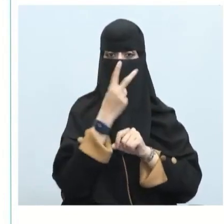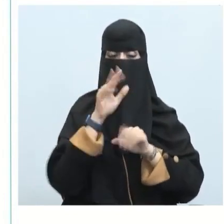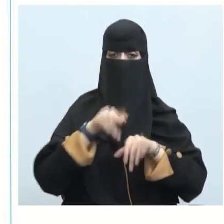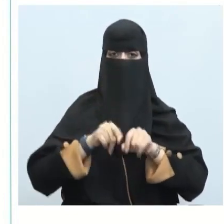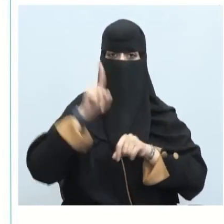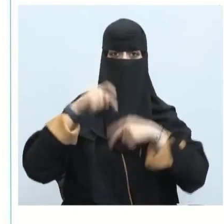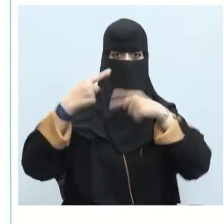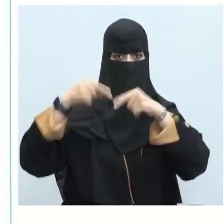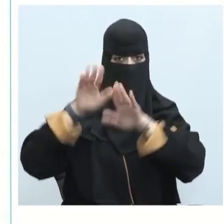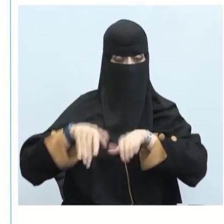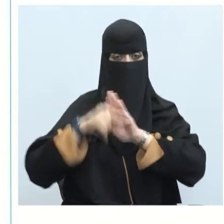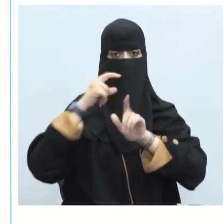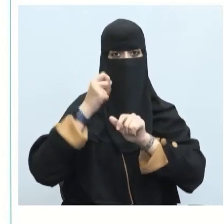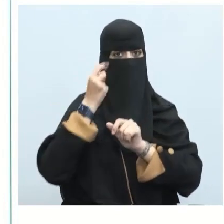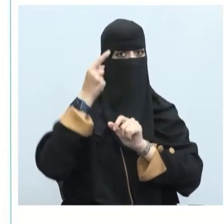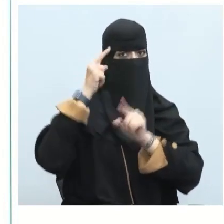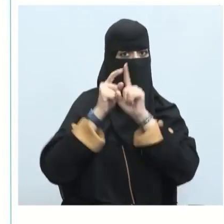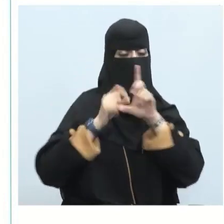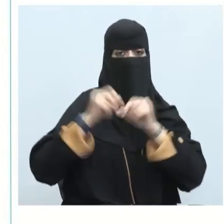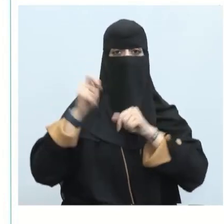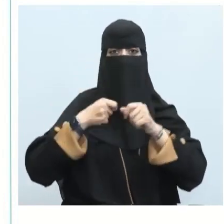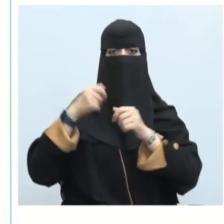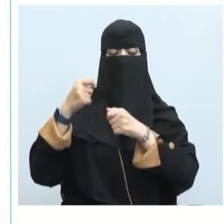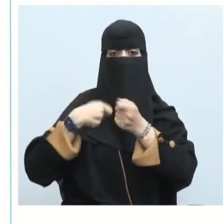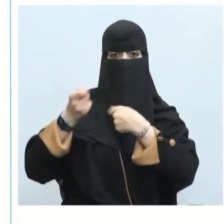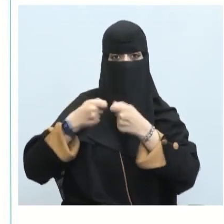باذن الله سنستكمل درسنا مفهوم التسويق